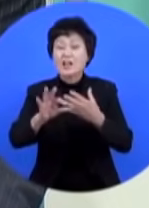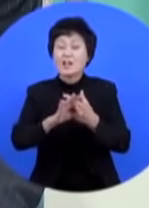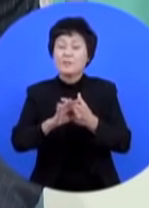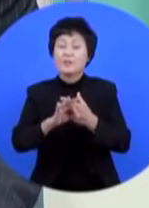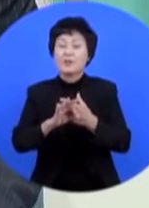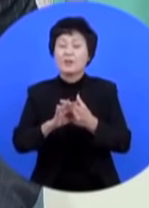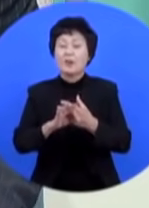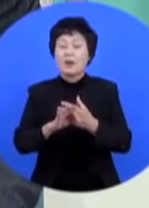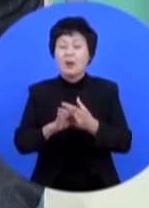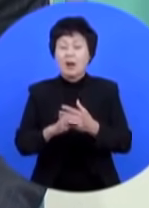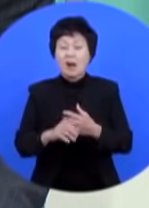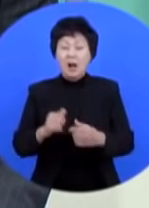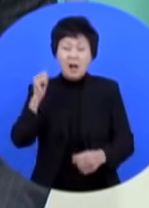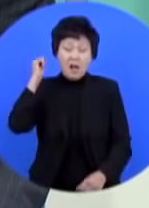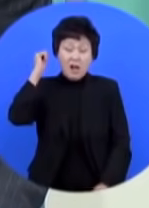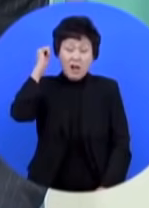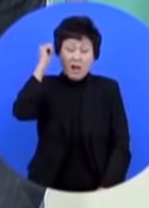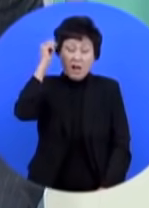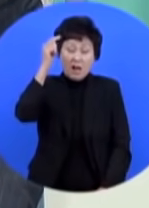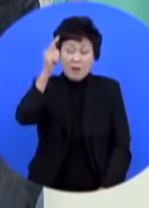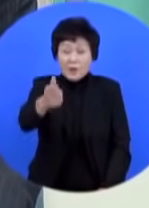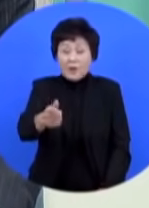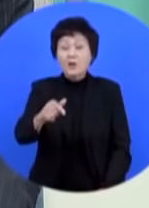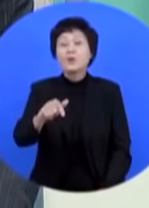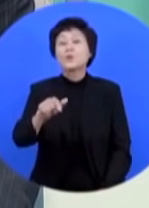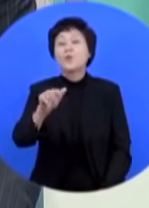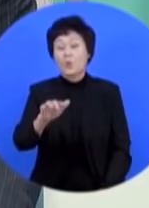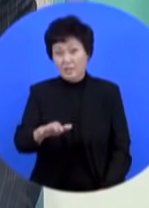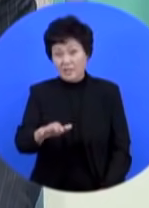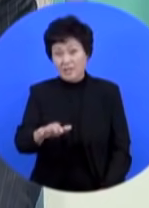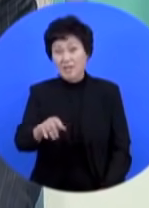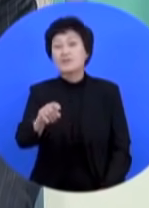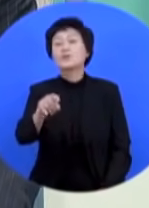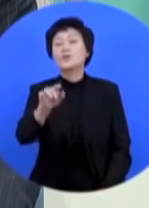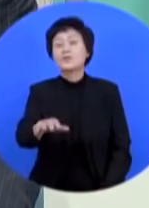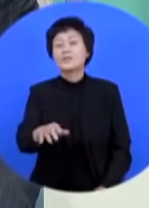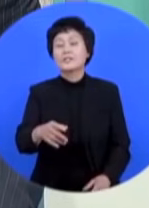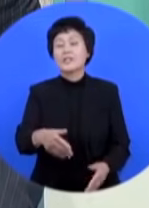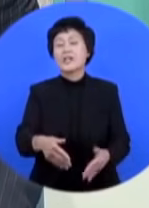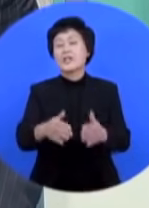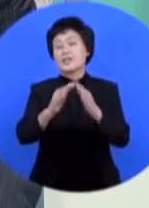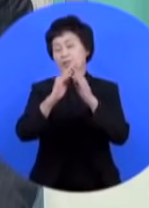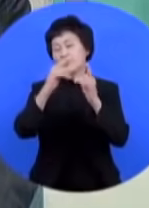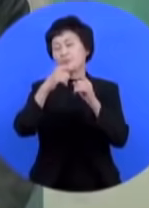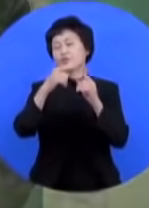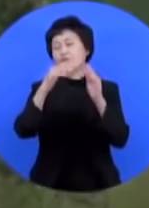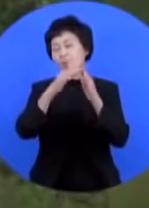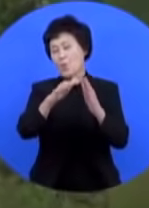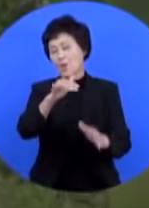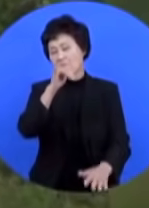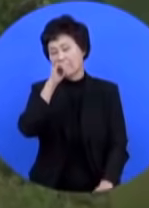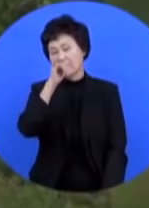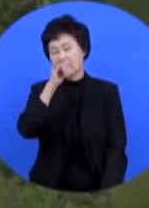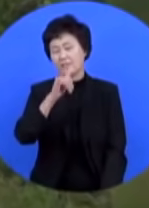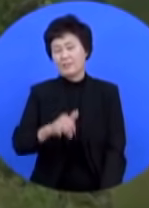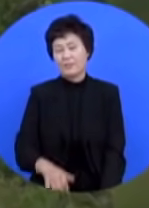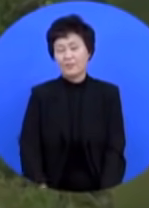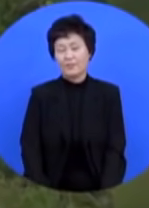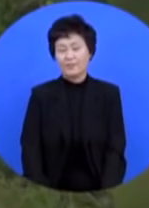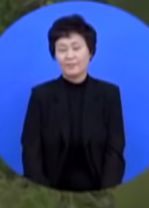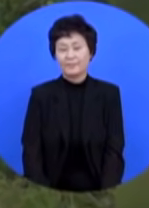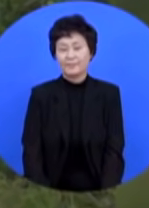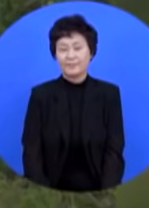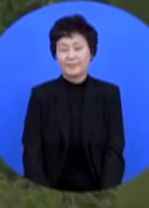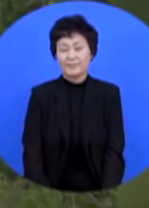그런데도 사람이 산단 말이에요. 자, 그곳에 세워진 교회가 있어요. 그 사진 네. 좀 보여주세요. 네. 이게